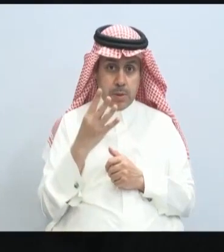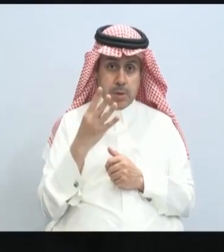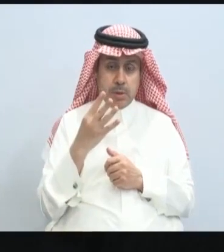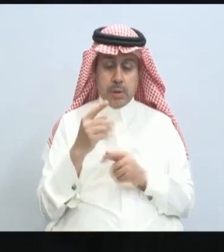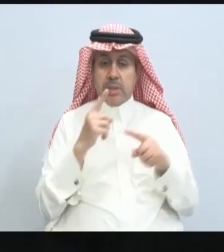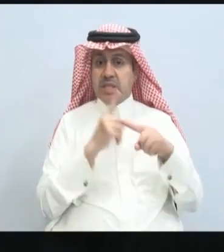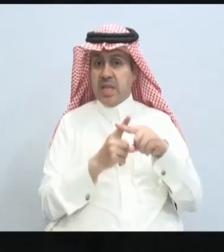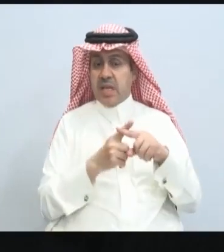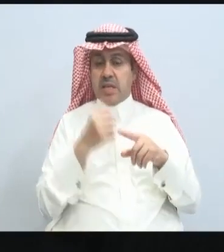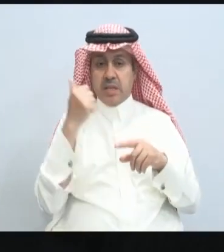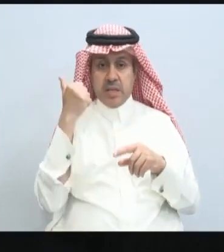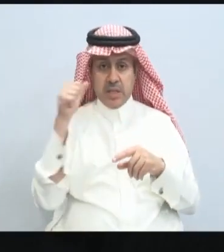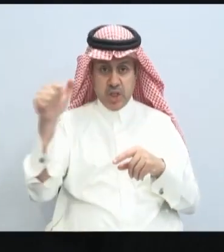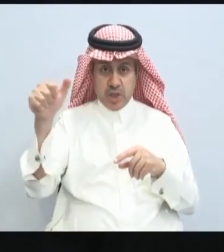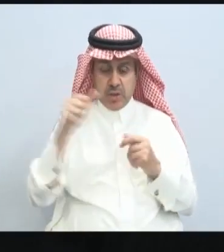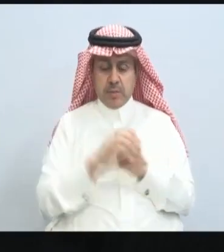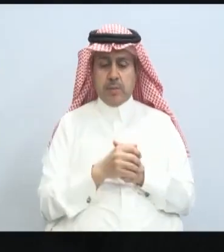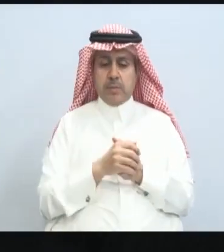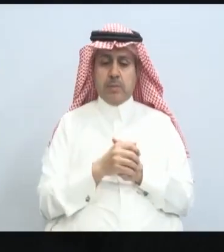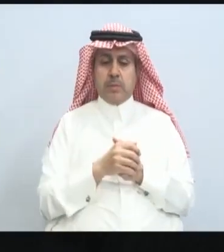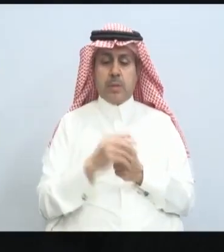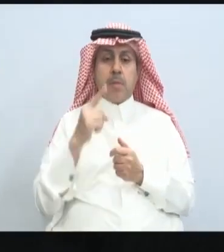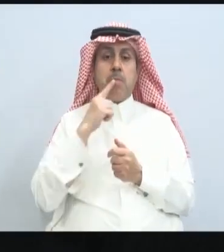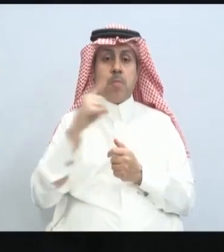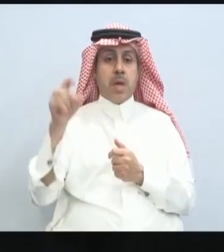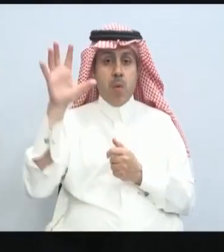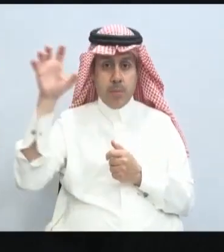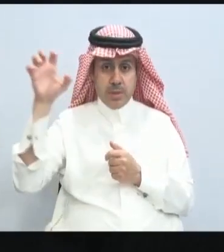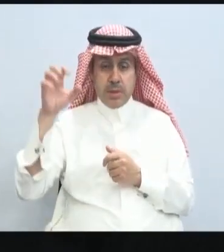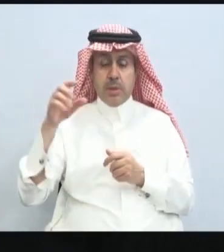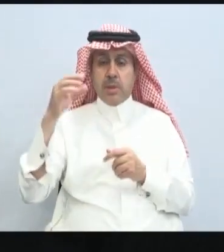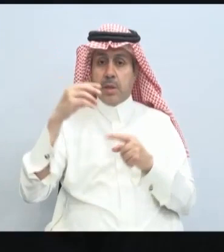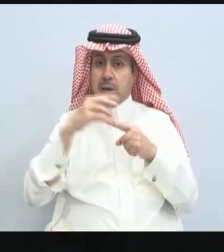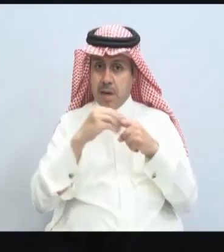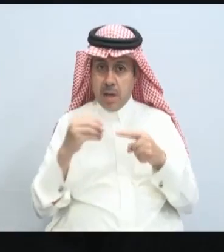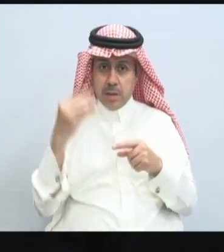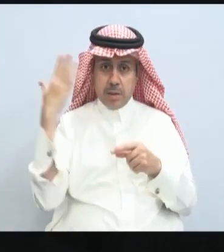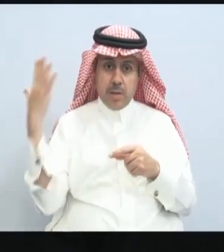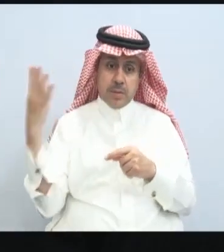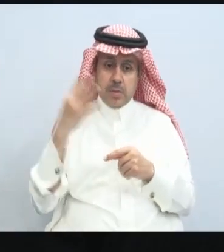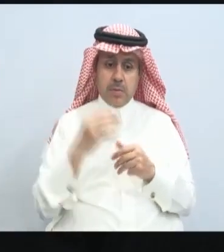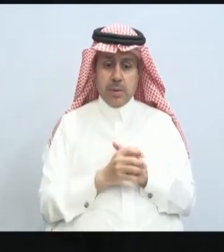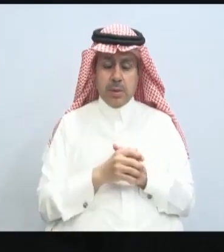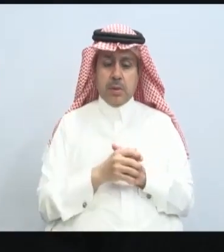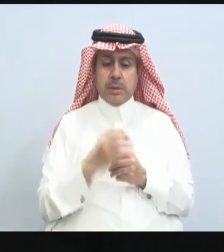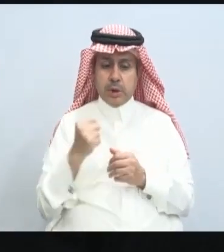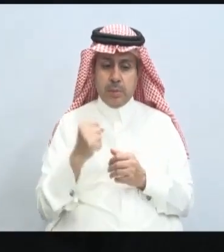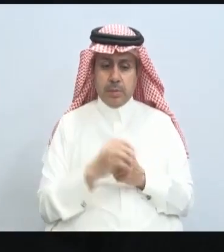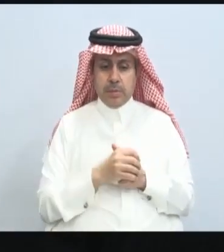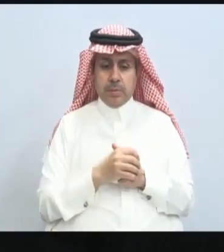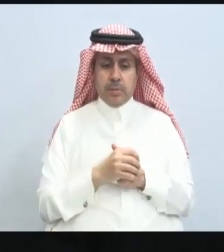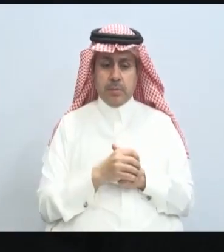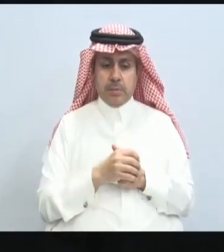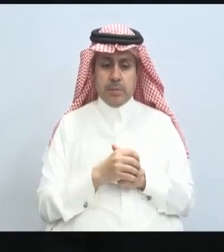ا 60 ممكن اقول مثلا 150 ناص 45 بس بتصير اصعب شوي يعني دخلت فيها سالب